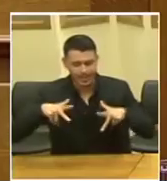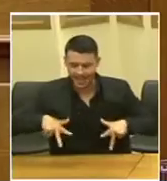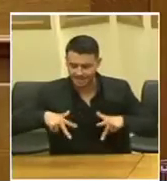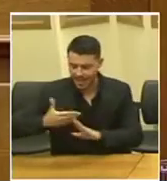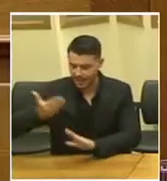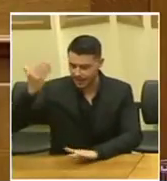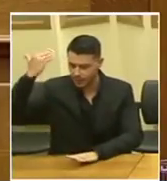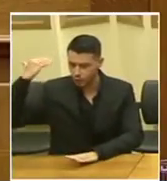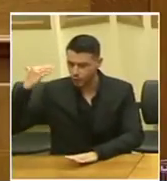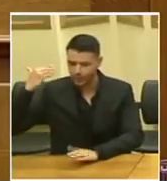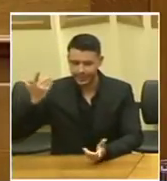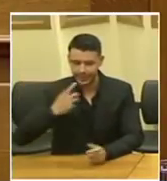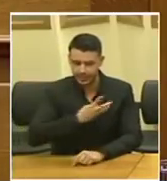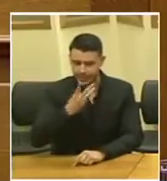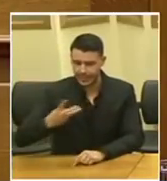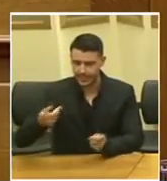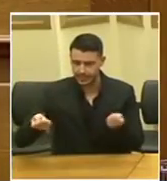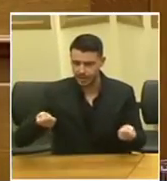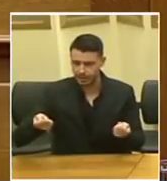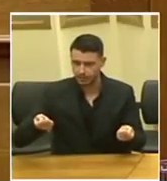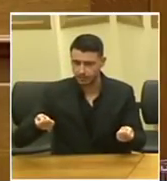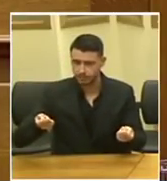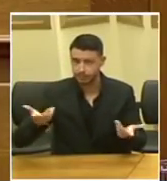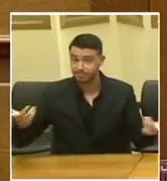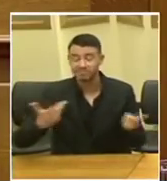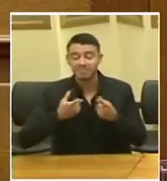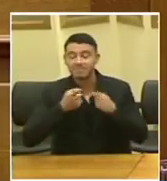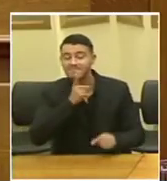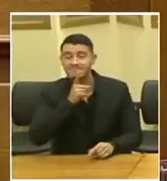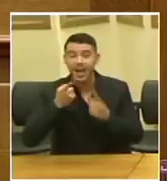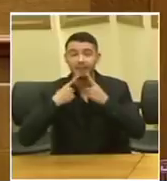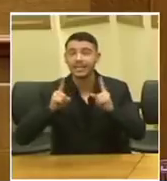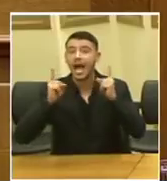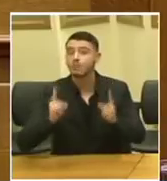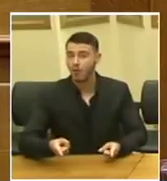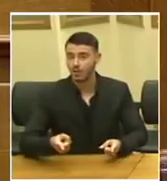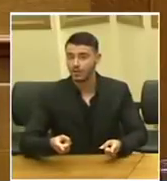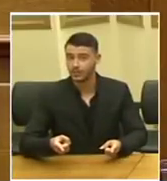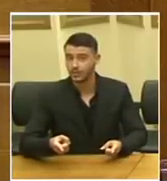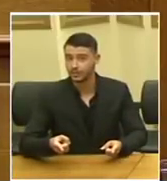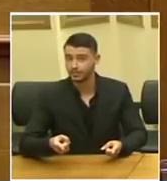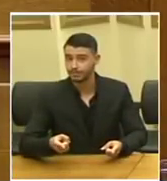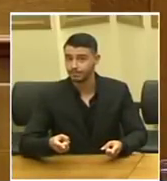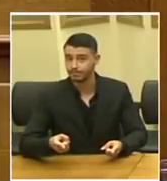μπορεί, κάπου εκεί κοντά ήμασταν. Αυτή η απόφαση άνευ σχολείων, τα διαβατήρια που σφραγίζαμε